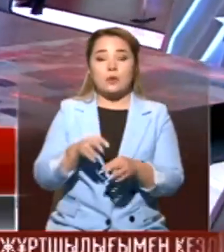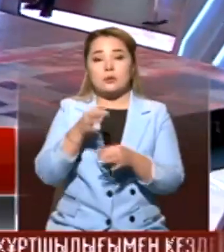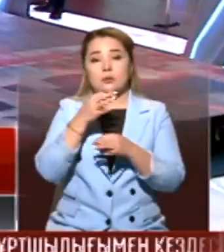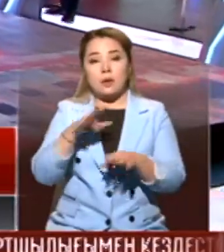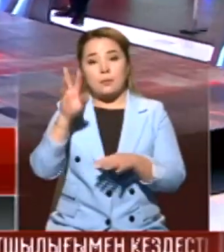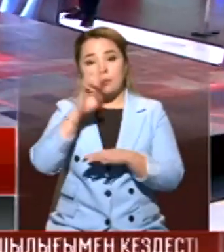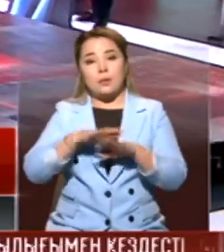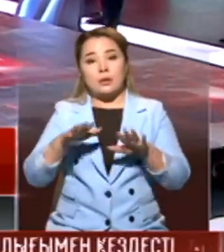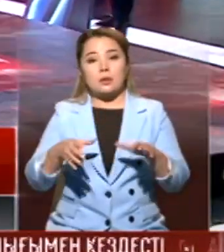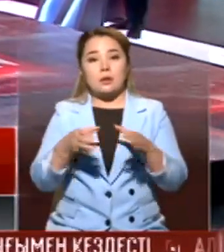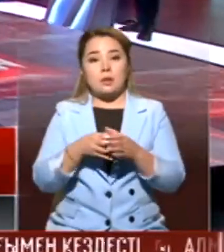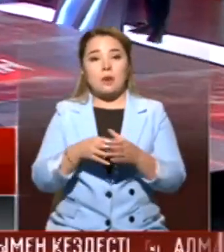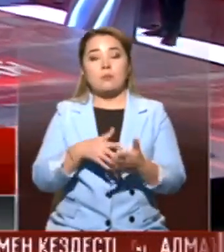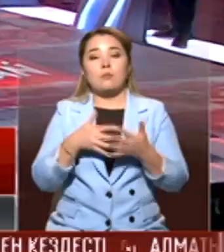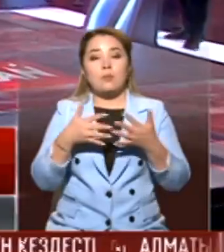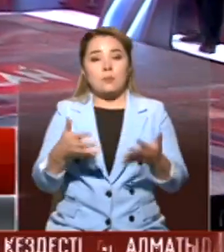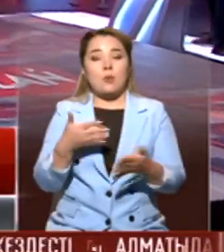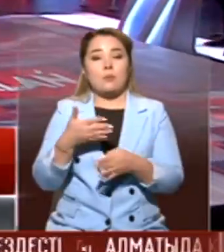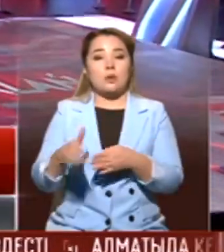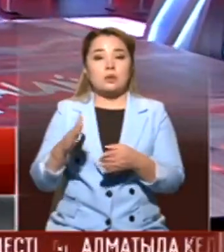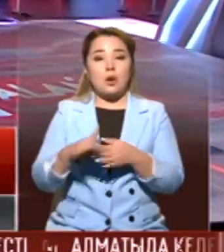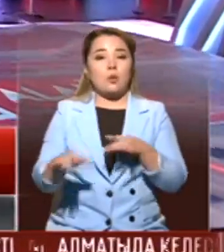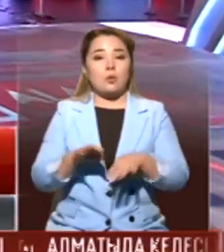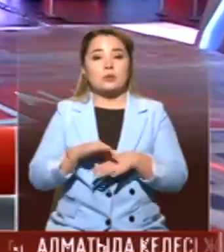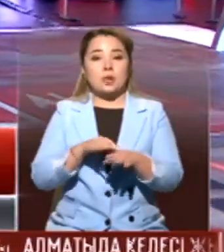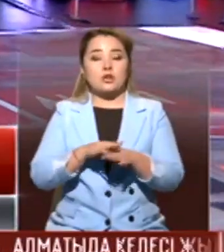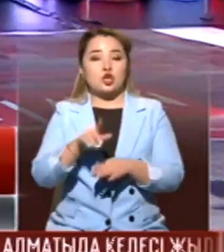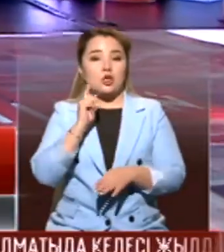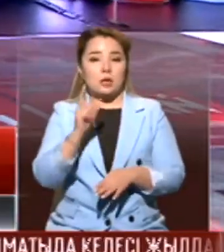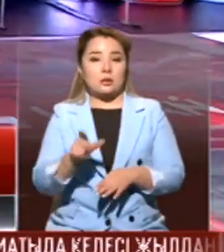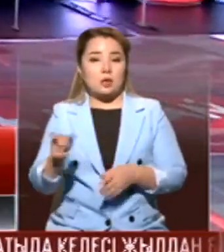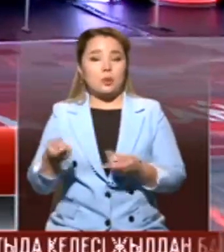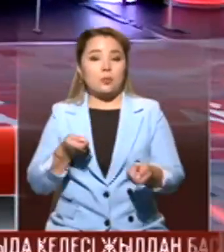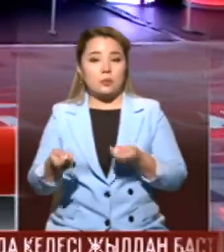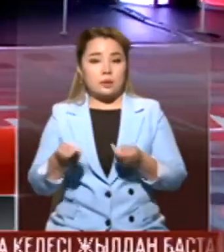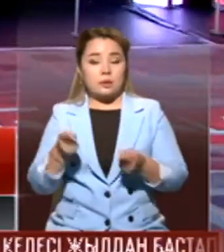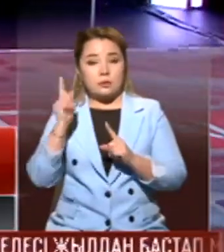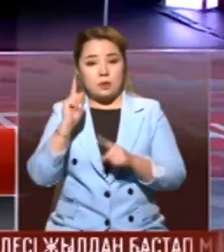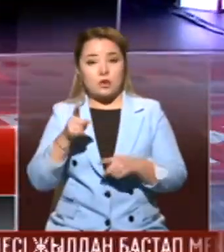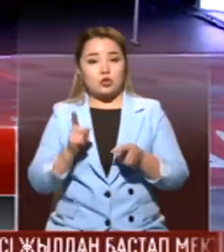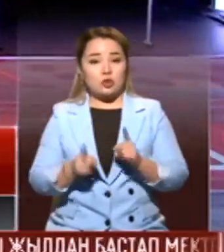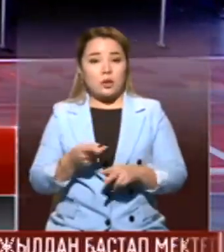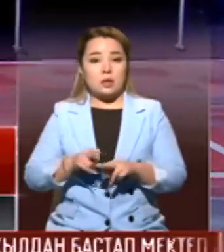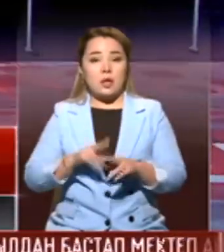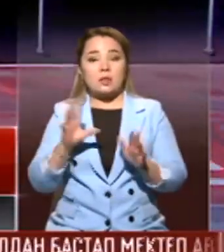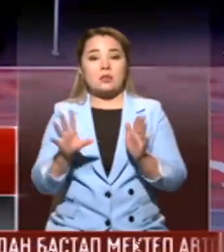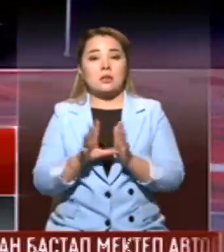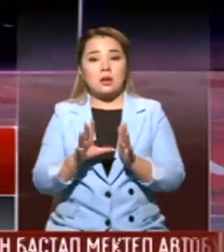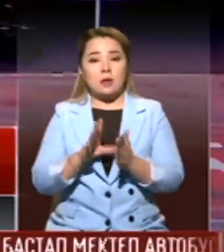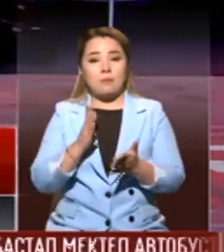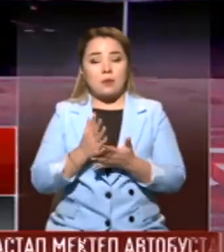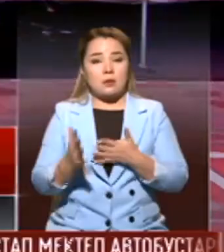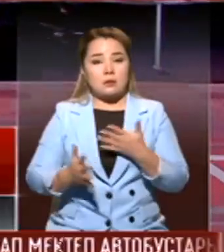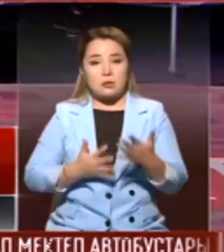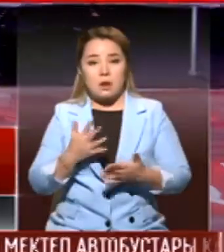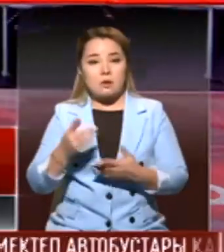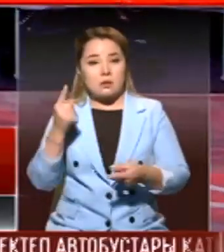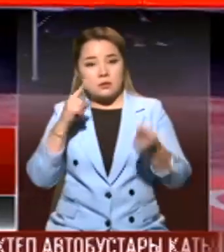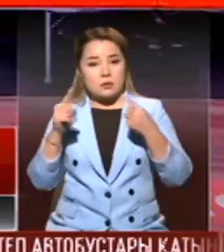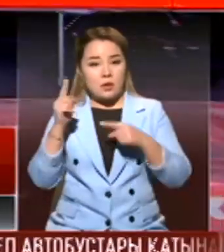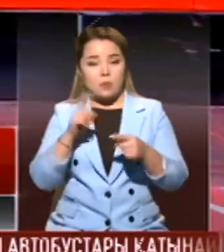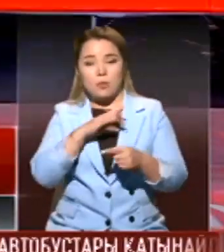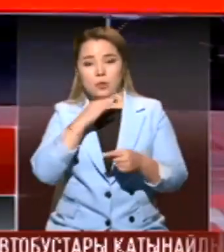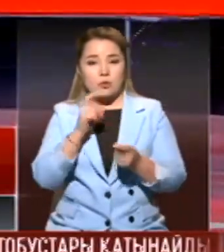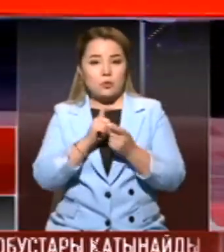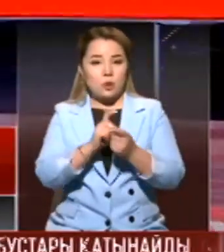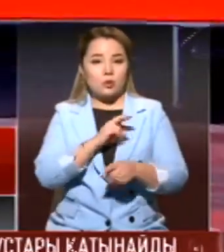келген мемлекеттің басым бөлігін жалпы қозғаушы күші ол жастар ғой. Шынын алып қараған кезде энергия бар, оларда бір идеяға деген,